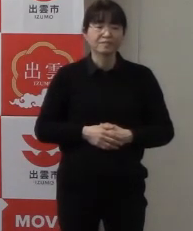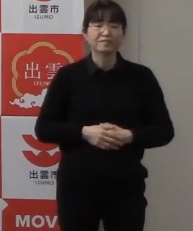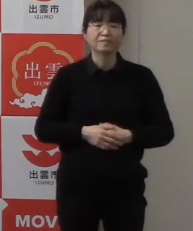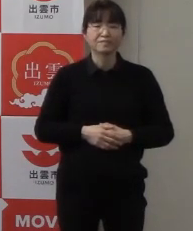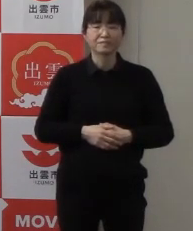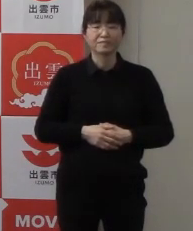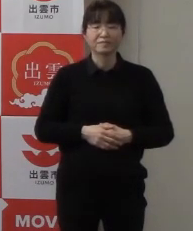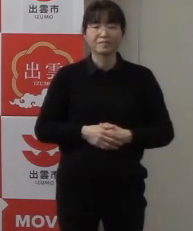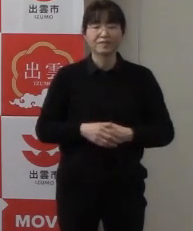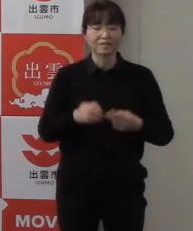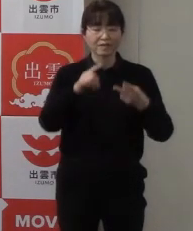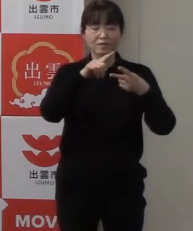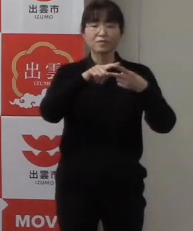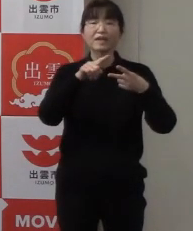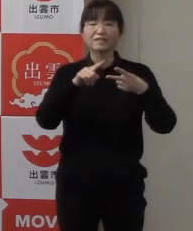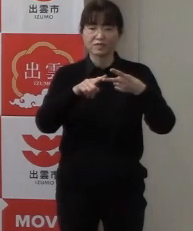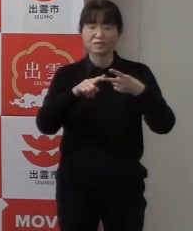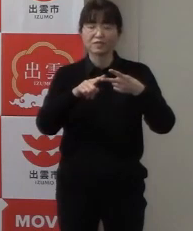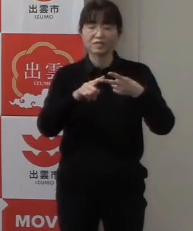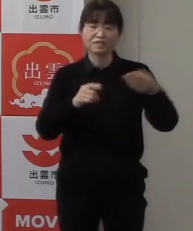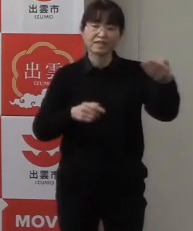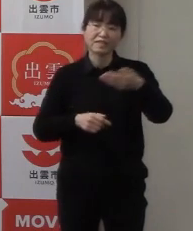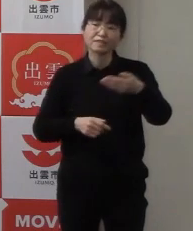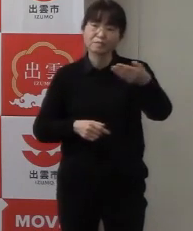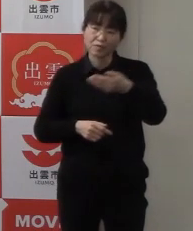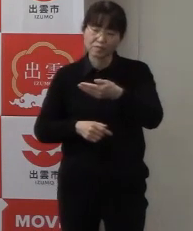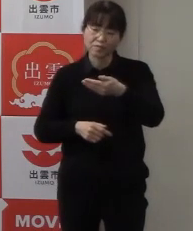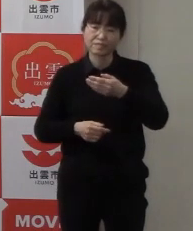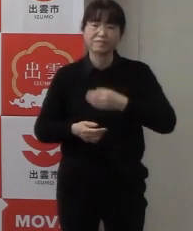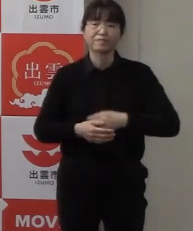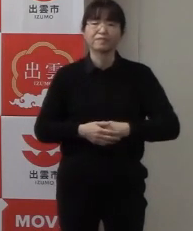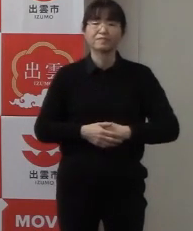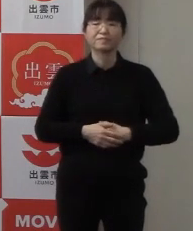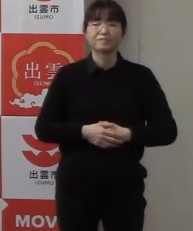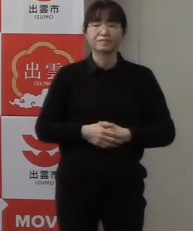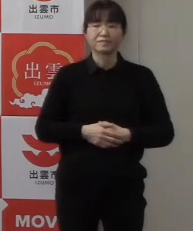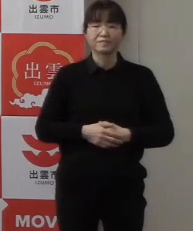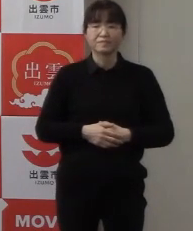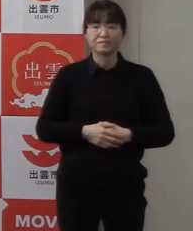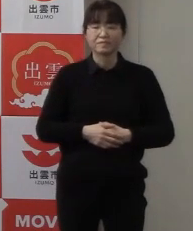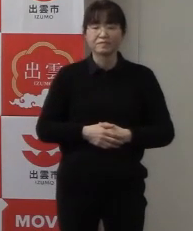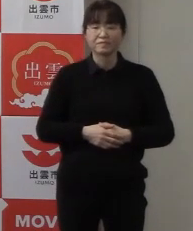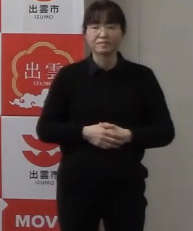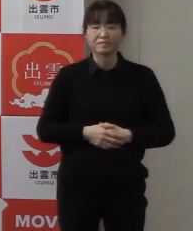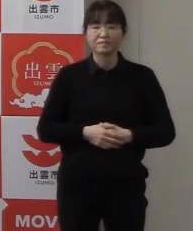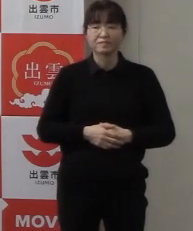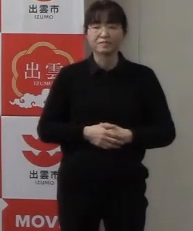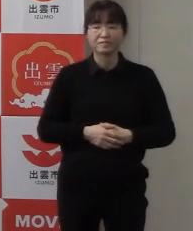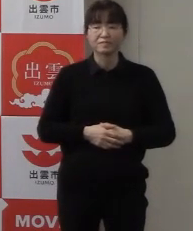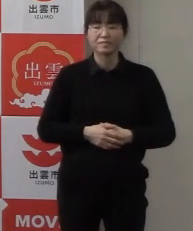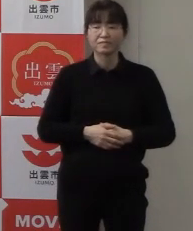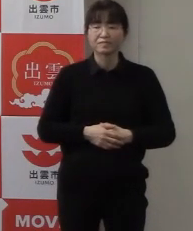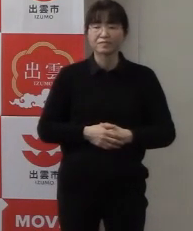それでは先ほどの2件につきまして、質疑がございましたらお伺いしたいと思いますが、いかがでしょうか。